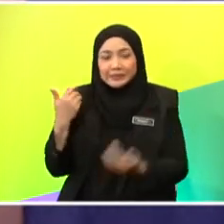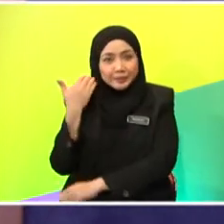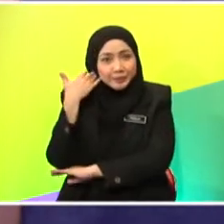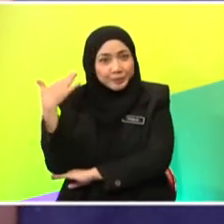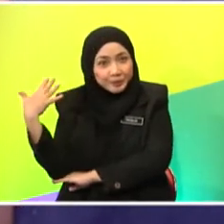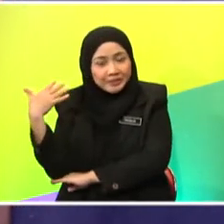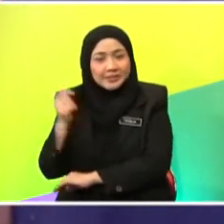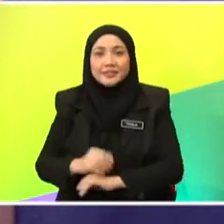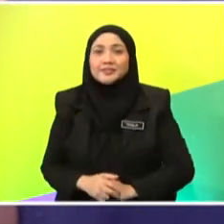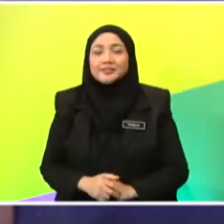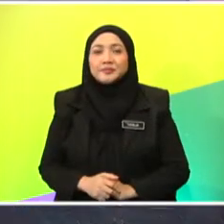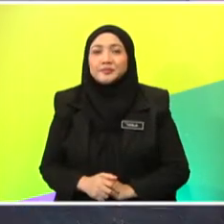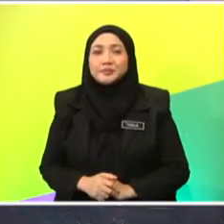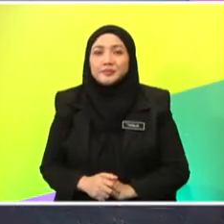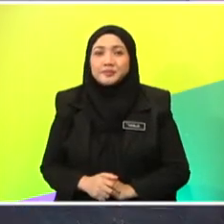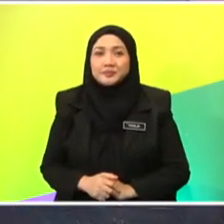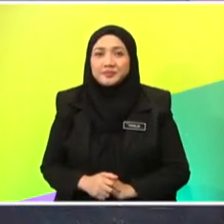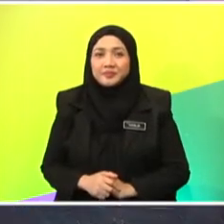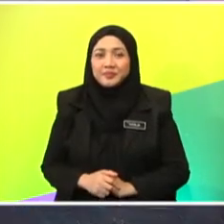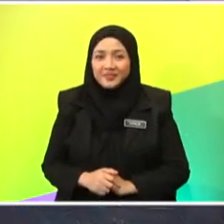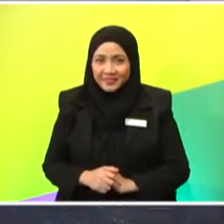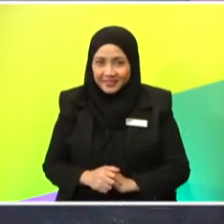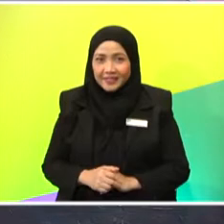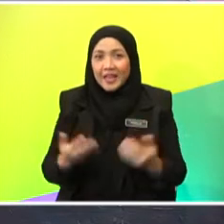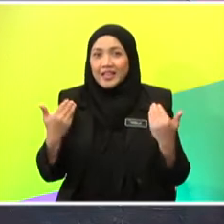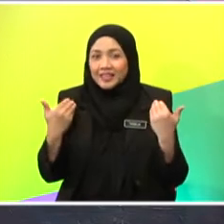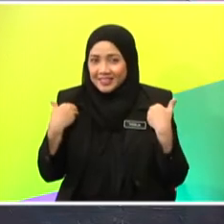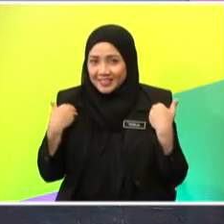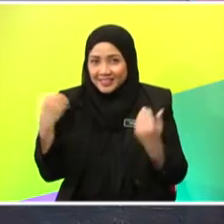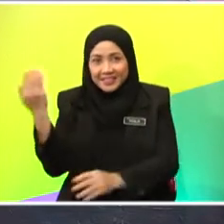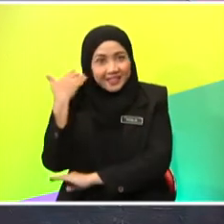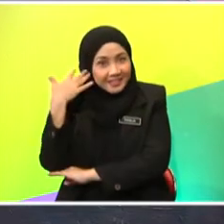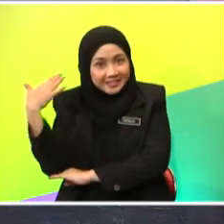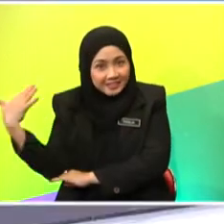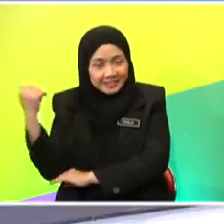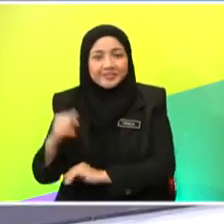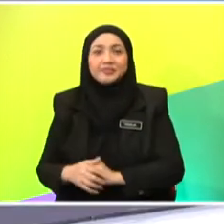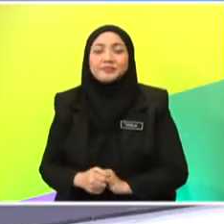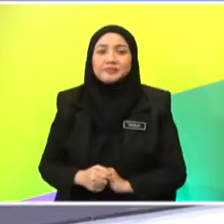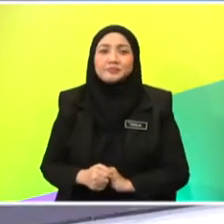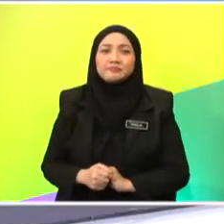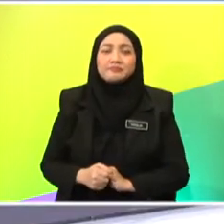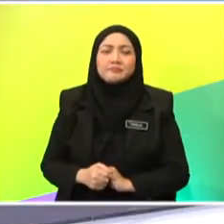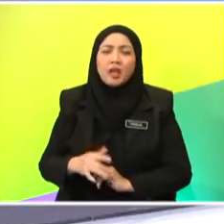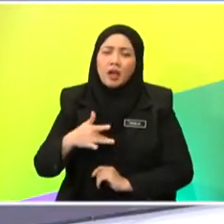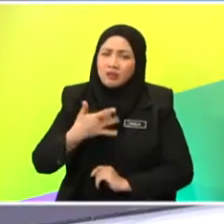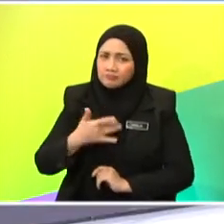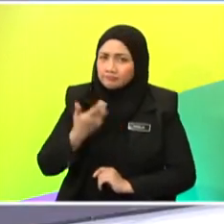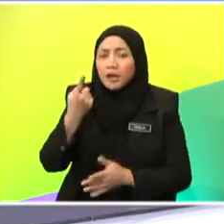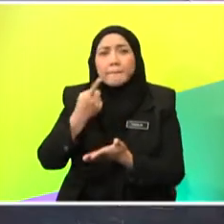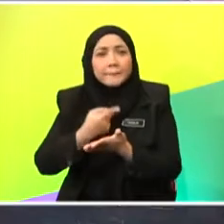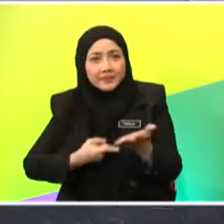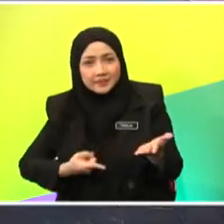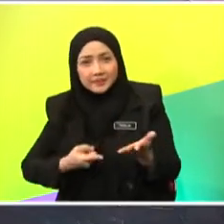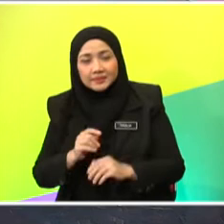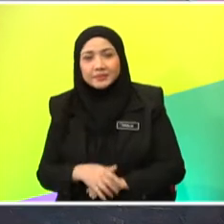Teguh Iya saya pernah bunyi-bunyi Oke agaknya Kim tahu tanya apa